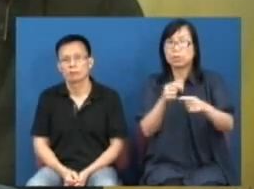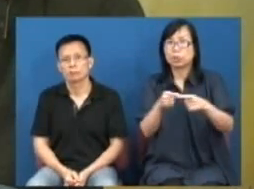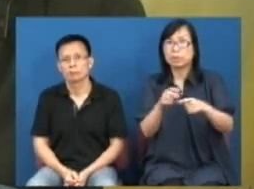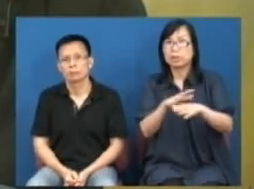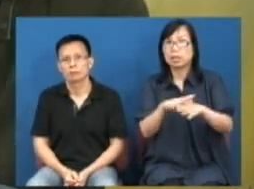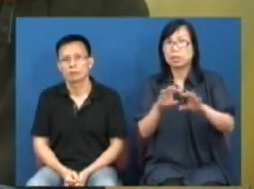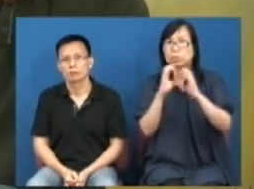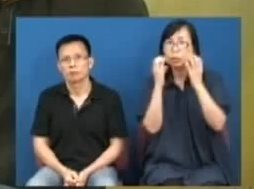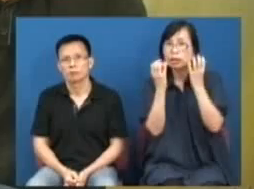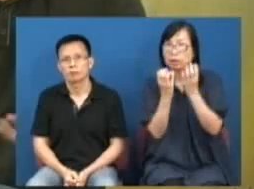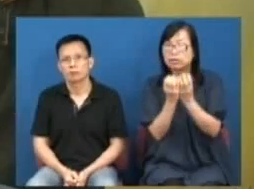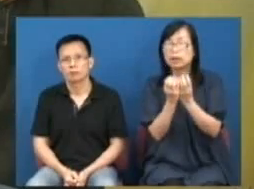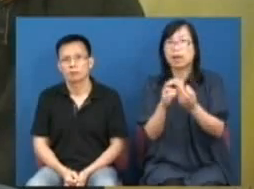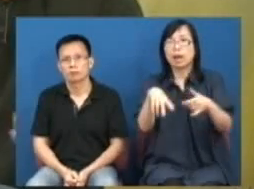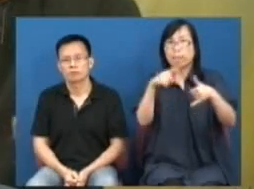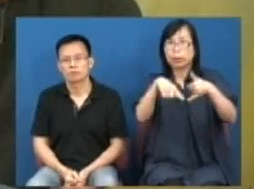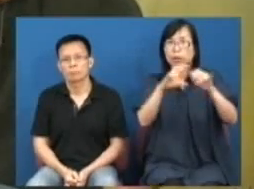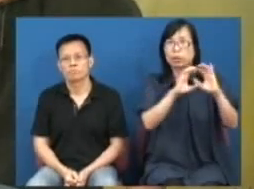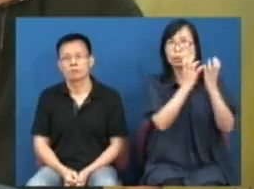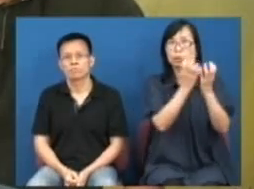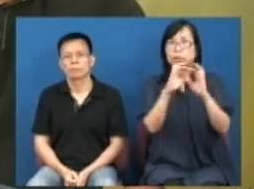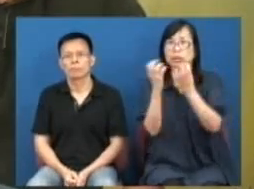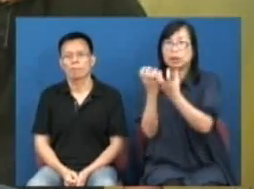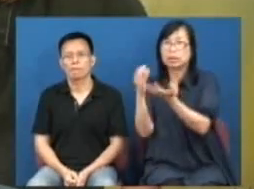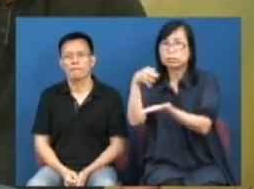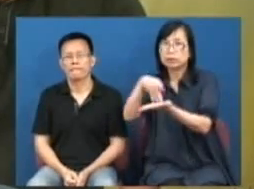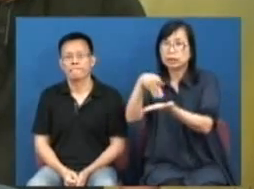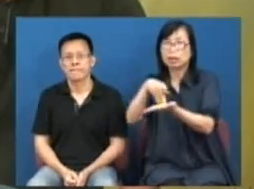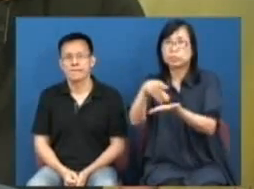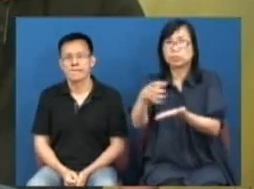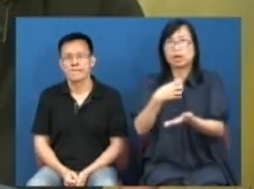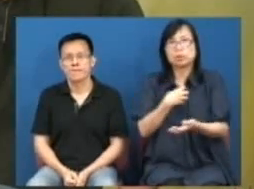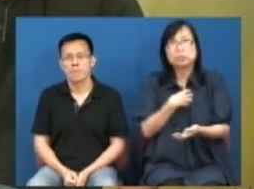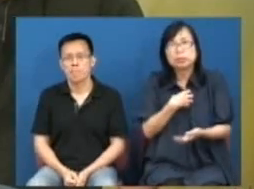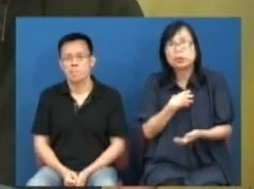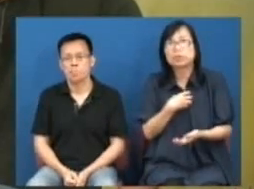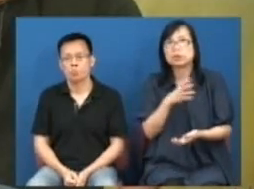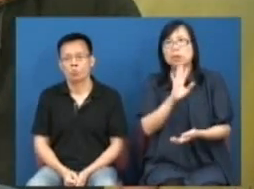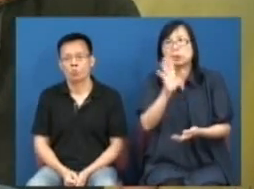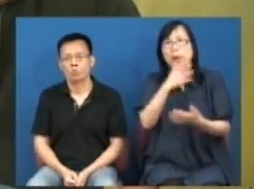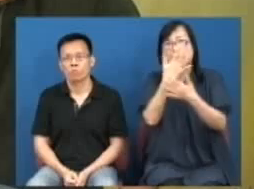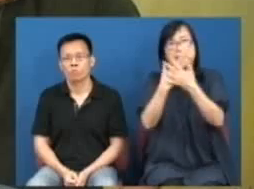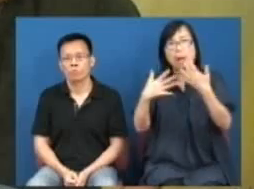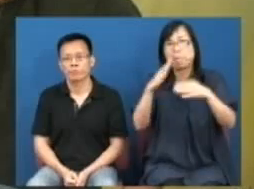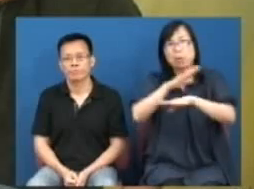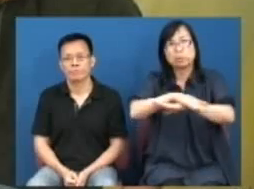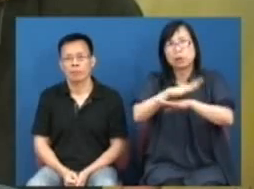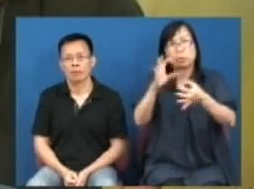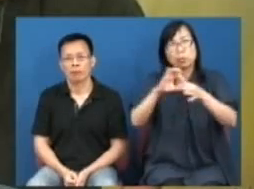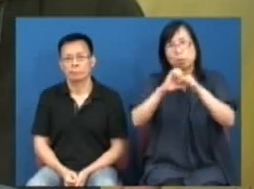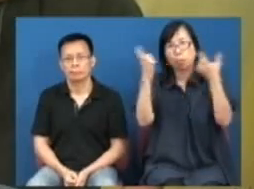啊，因為每一個群體其實都直接參與，有啲就想可能覺得咦，好似我又唔係叫網台喎，好似同我冇乜關係